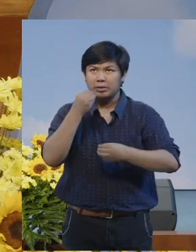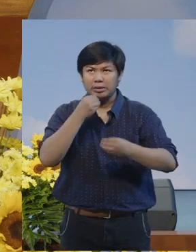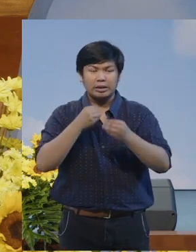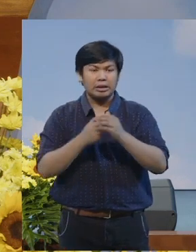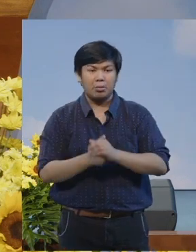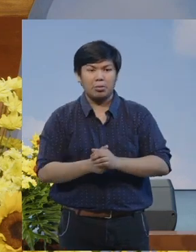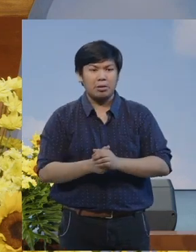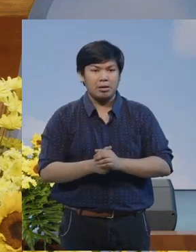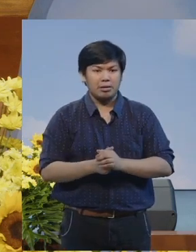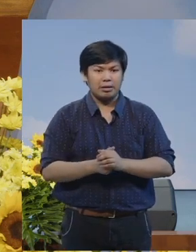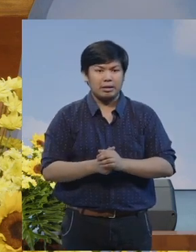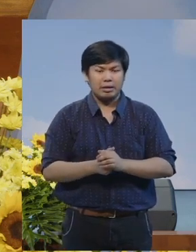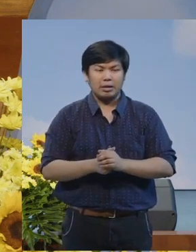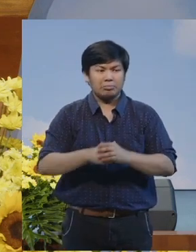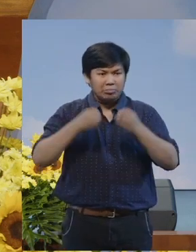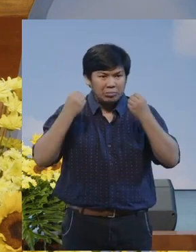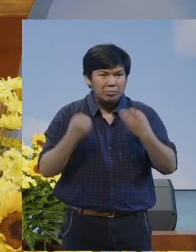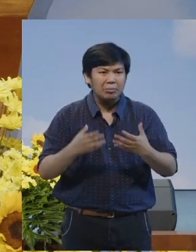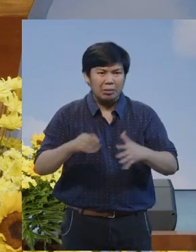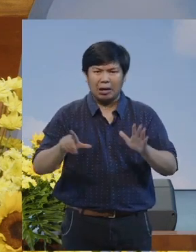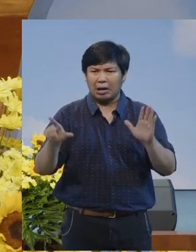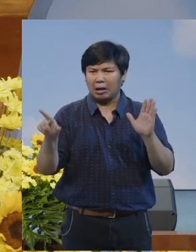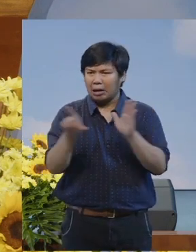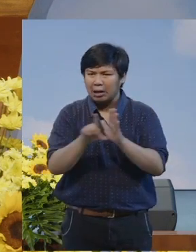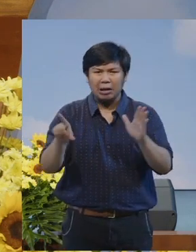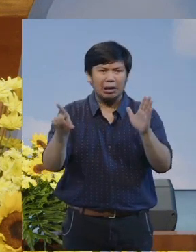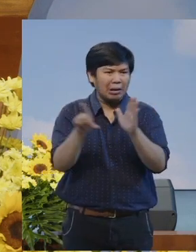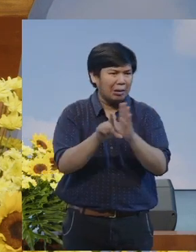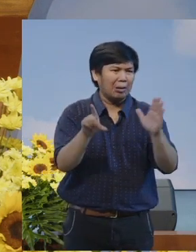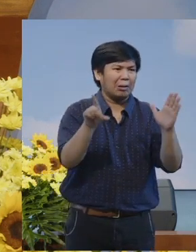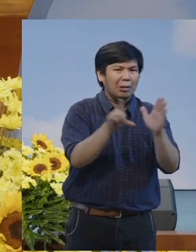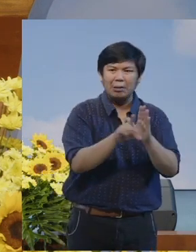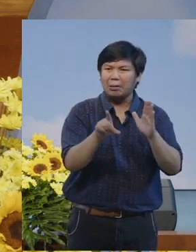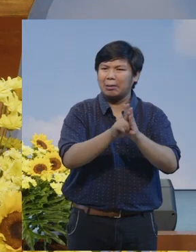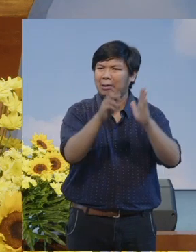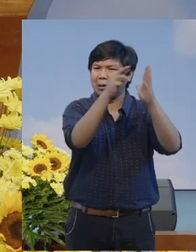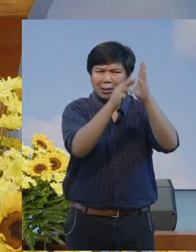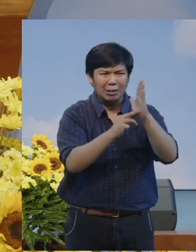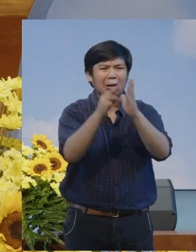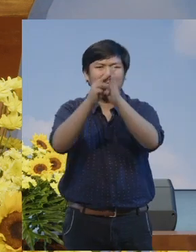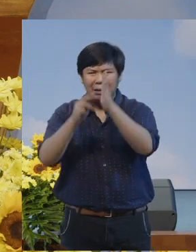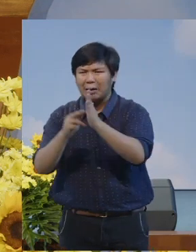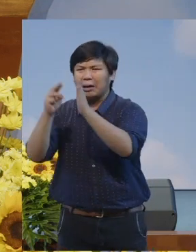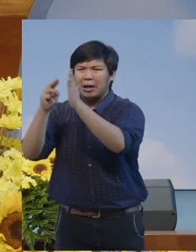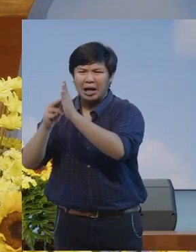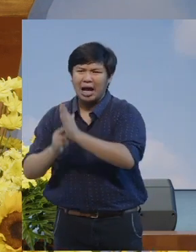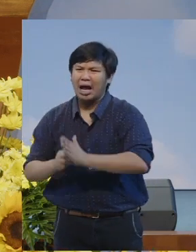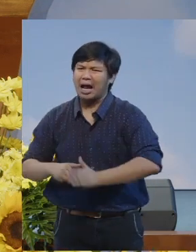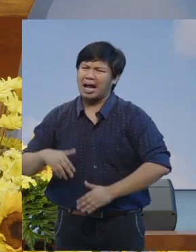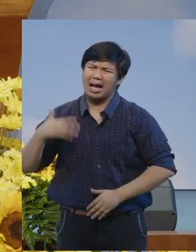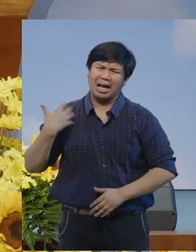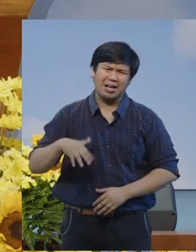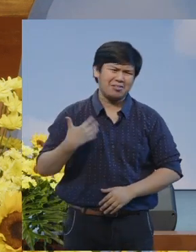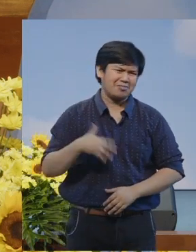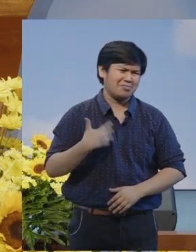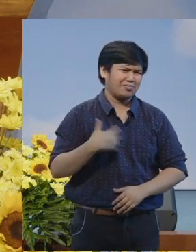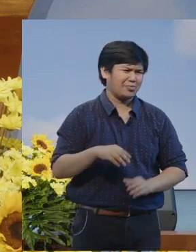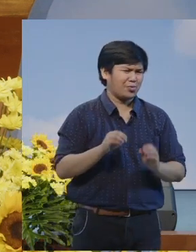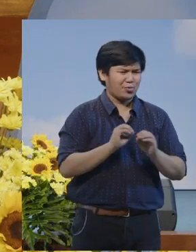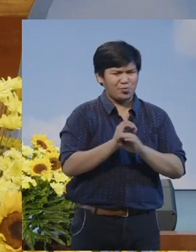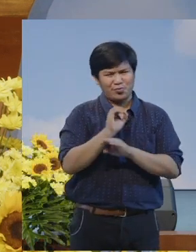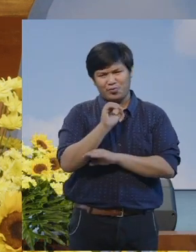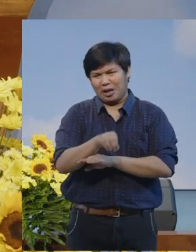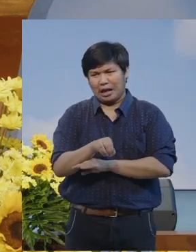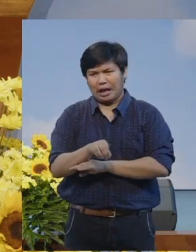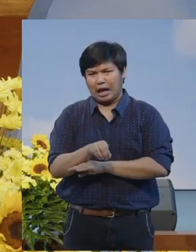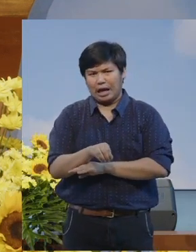with thanksgiving by those who believe and know the truth. Yung mga nagtuturo ng legalismo,